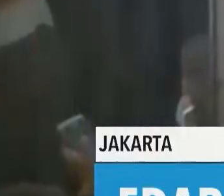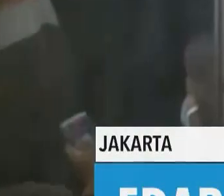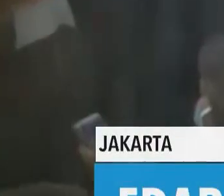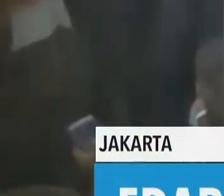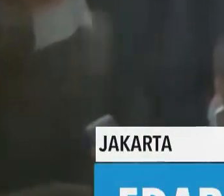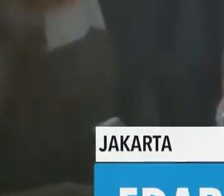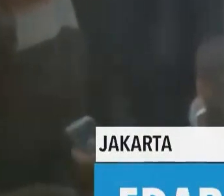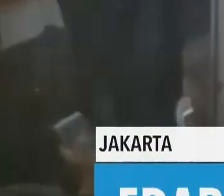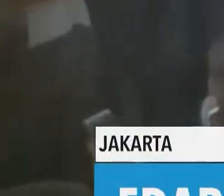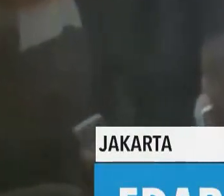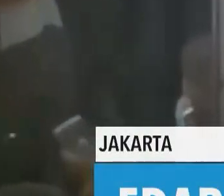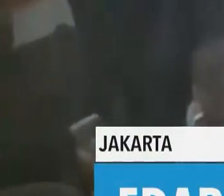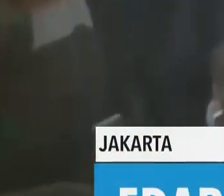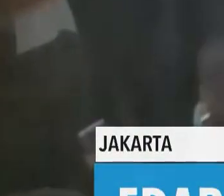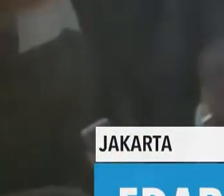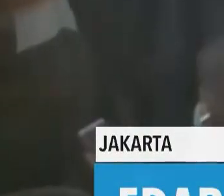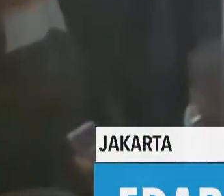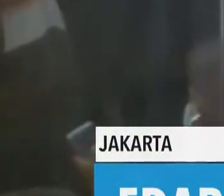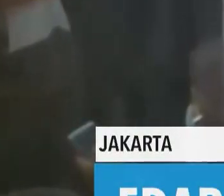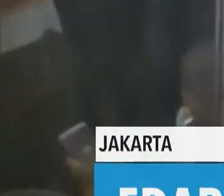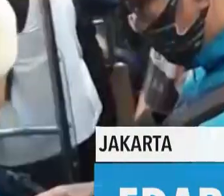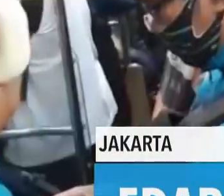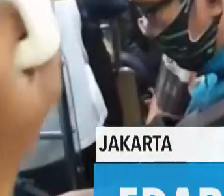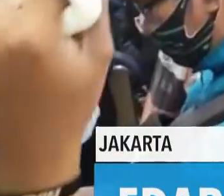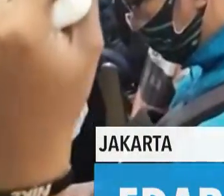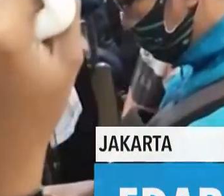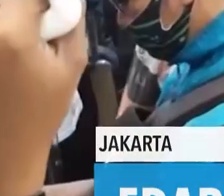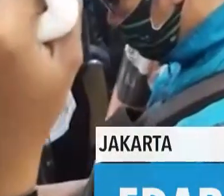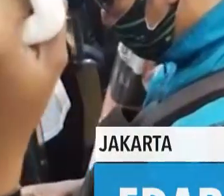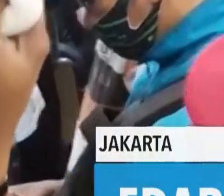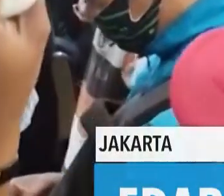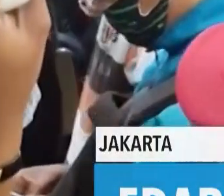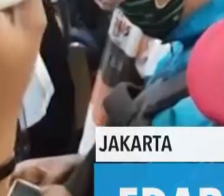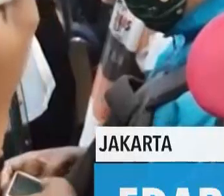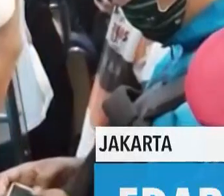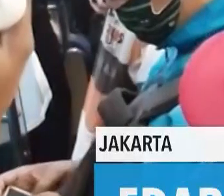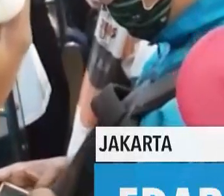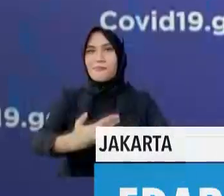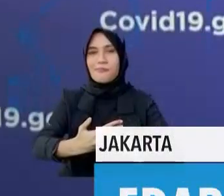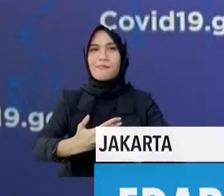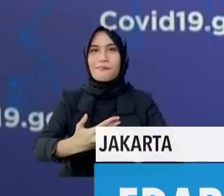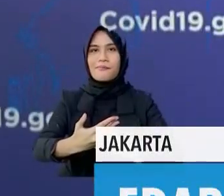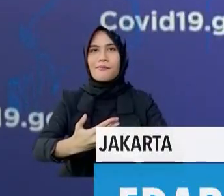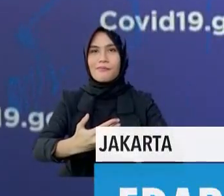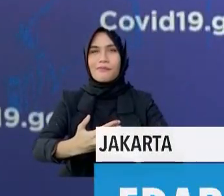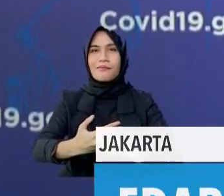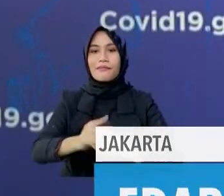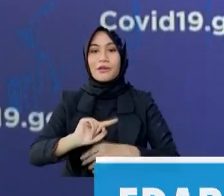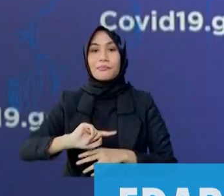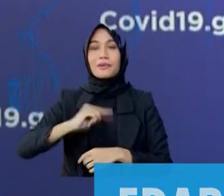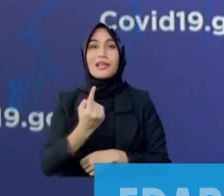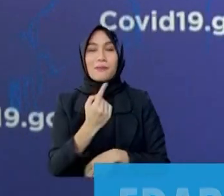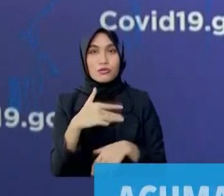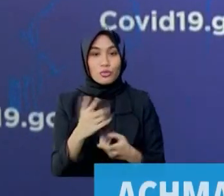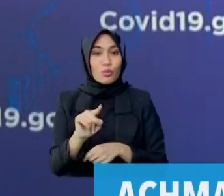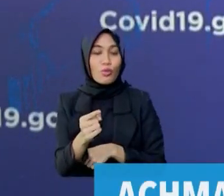karena terjadi penumpukan penumpang angkutan umum yang didominasi para pekerja di jam-jam tertentu kembang yang pertama akan